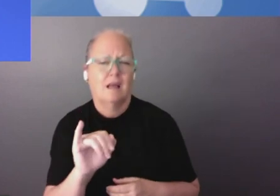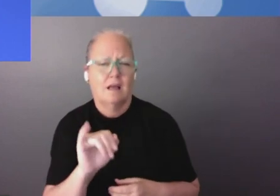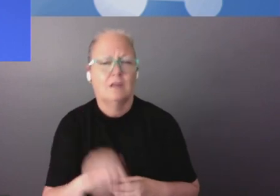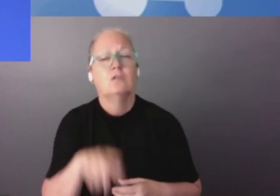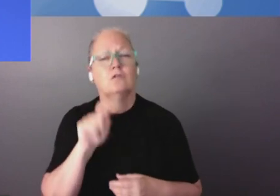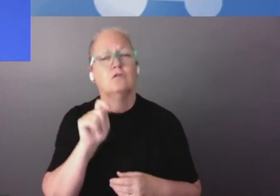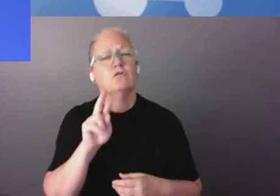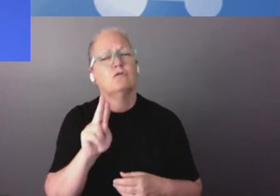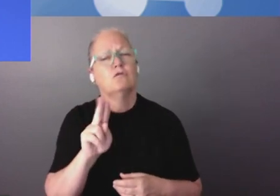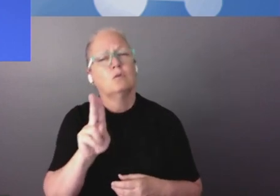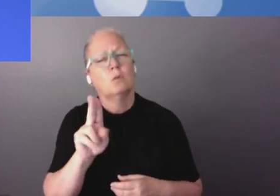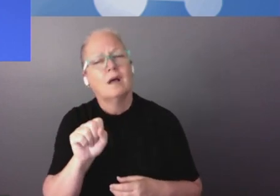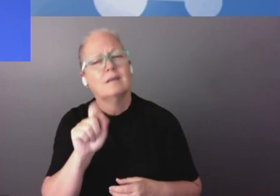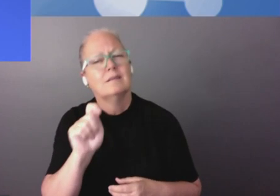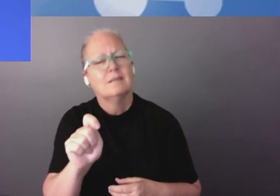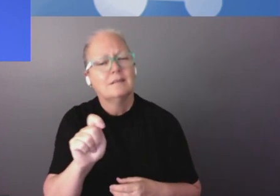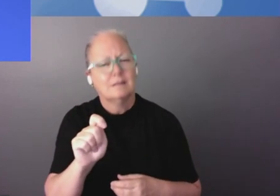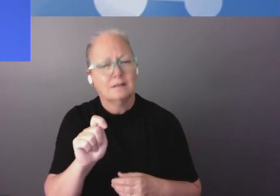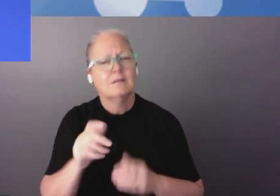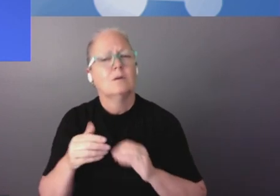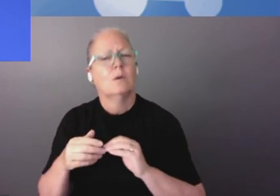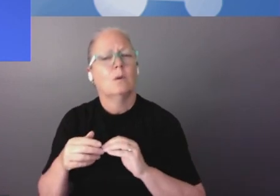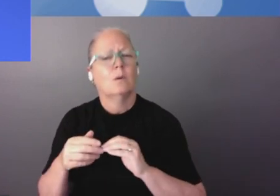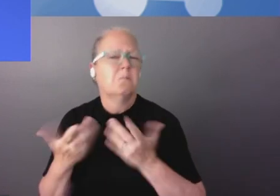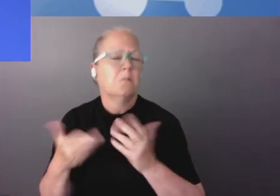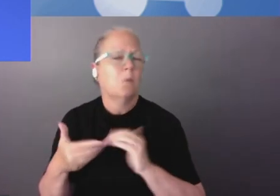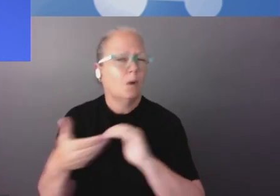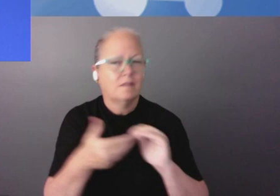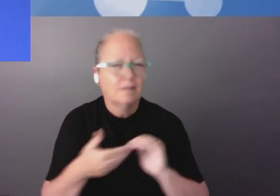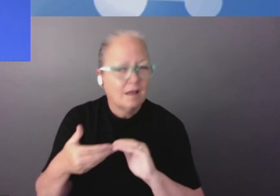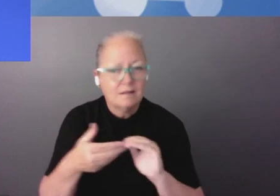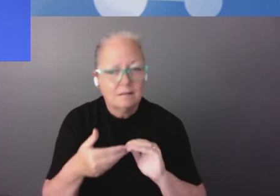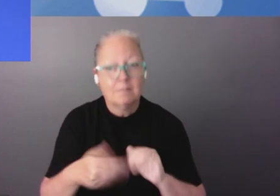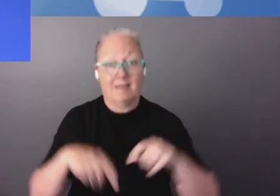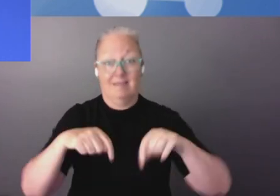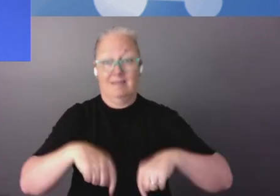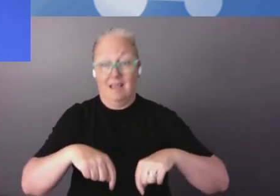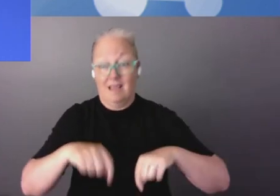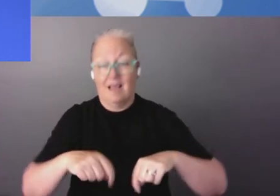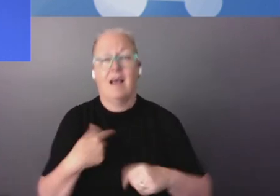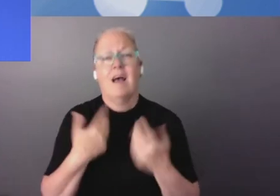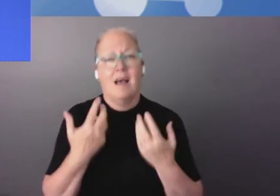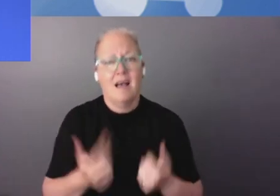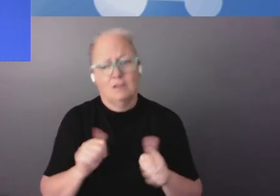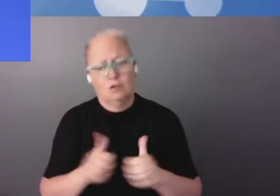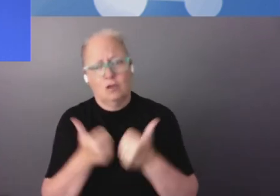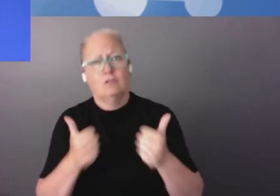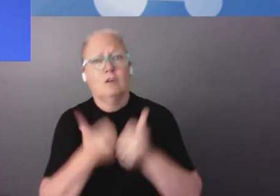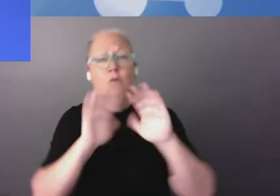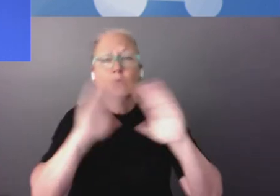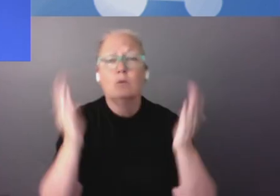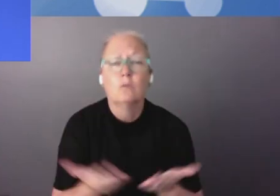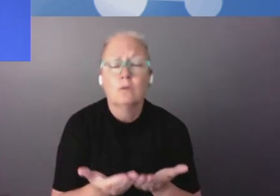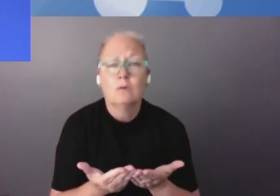monopolami globalnymi, a w odniesieniu do dyskusji o internecie musimy wypracować